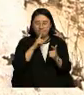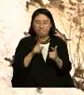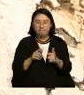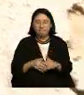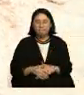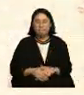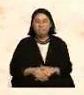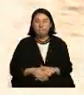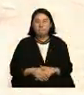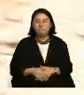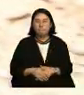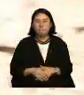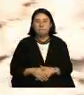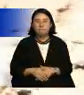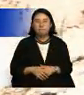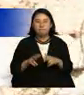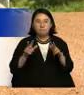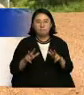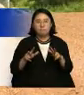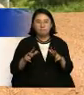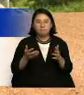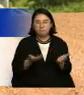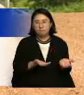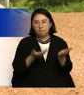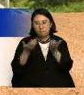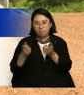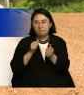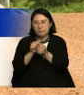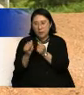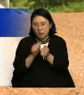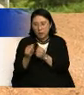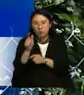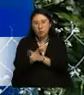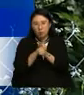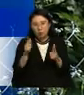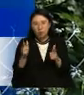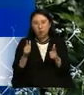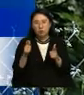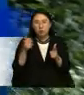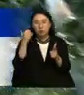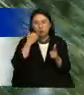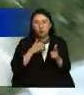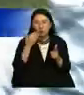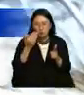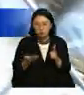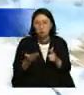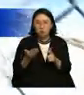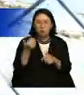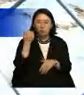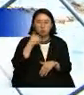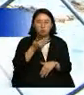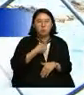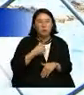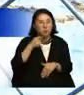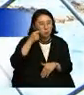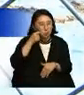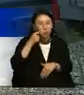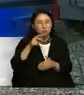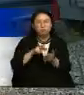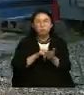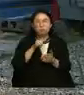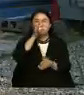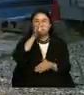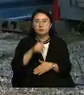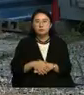목소리도 나왔습니다. 비용 엄청 들어서 또 옮겨야 되고 닦아야 되고 그래야 되고 논의된다는 것도 또 누군 좋니 안 좋니 그런 문제가